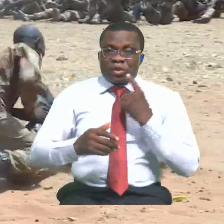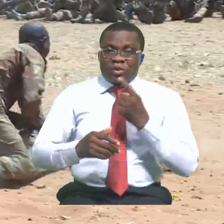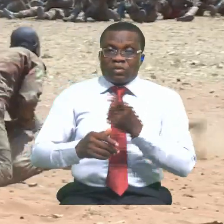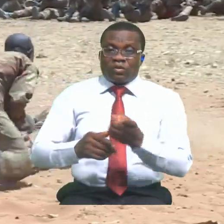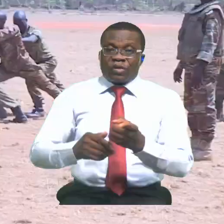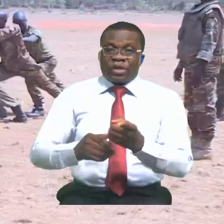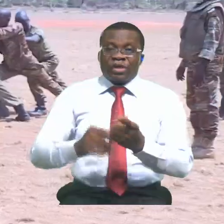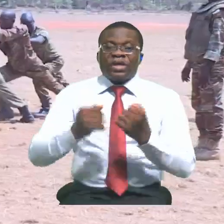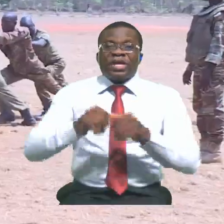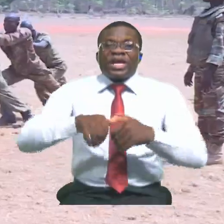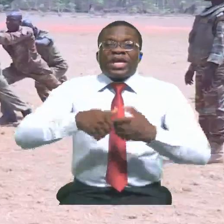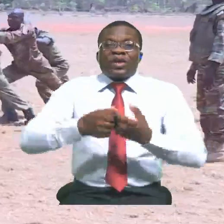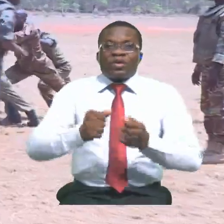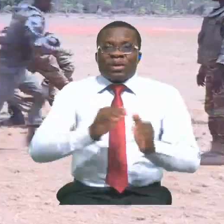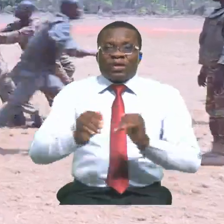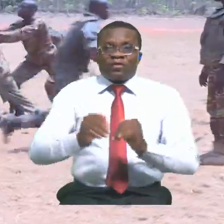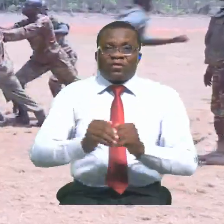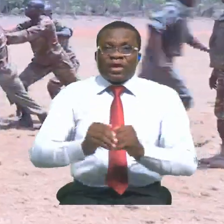et la gestion des foules.